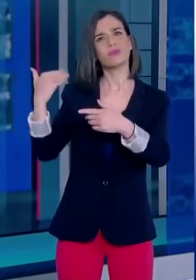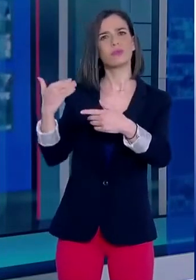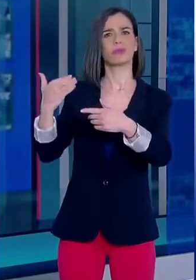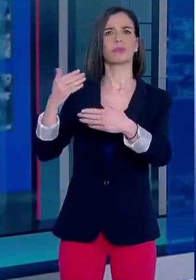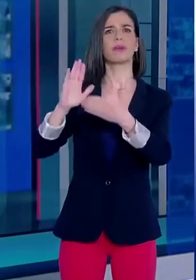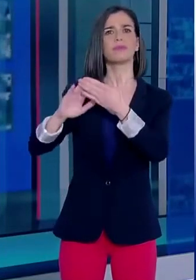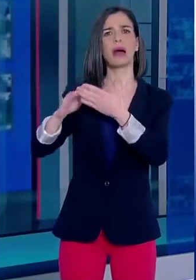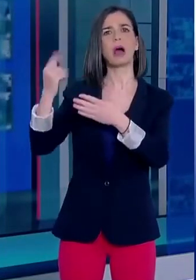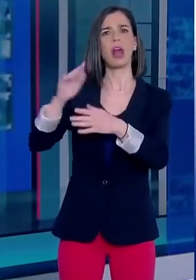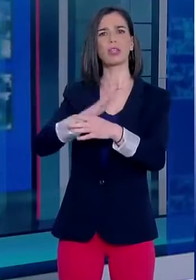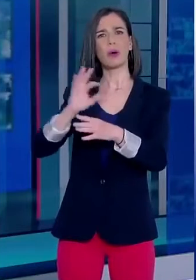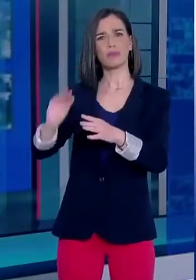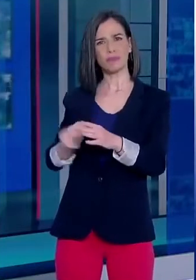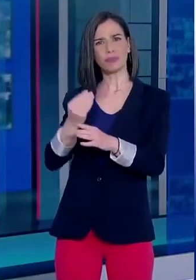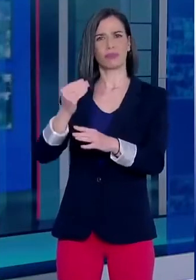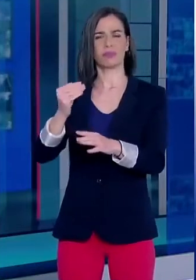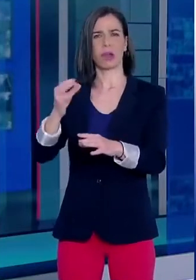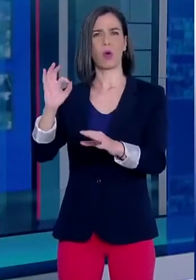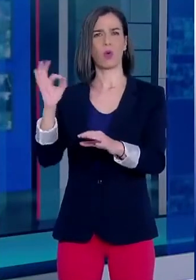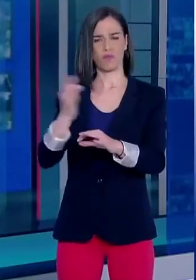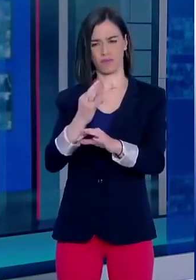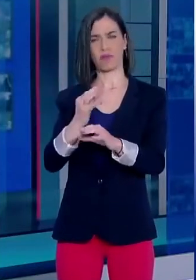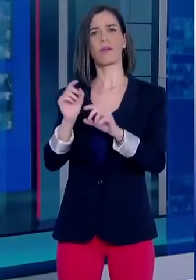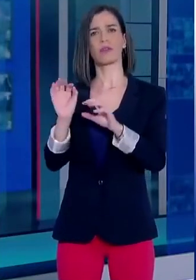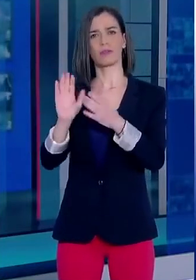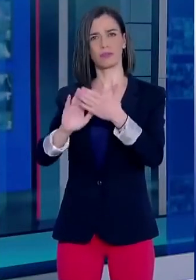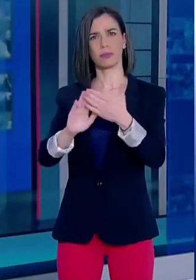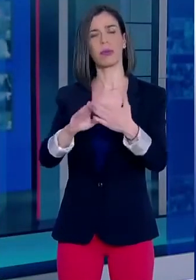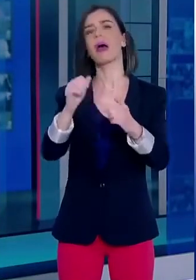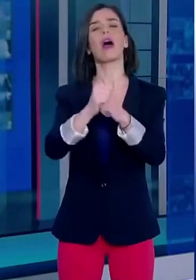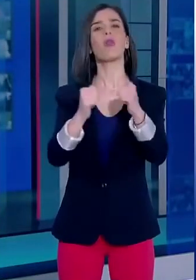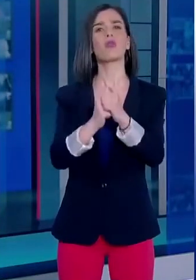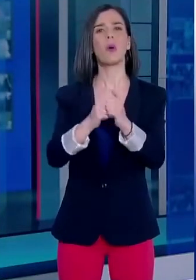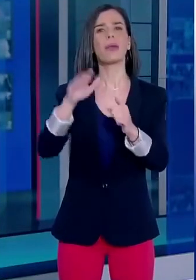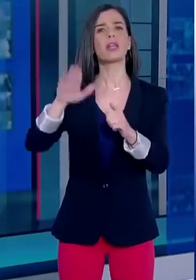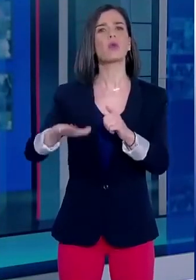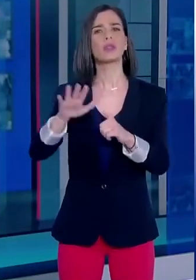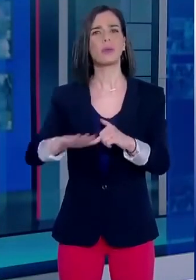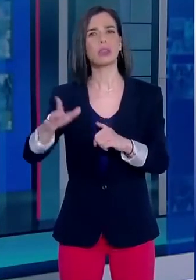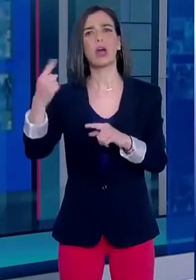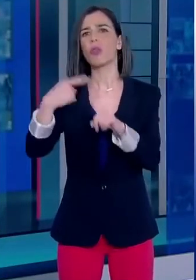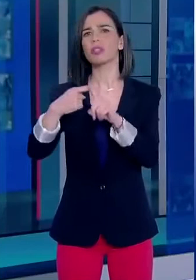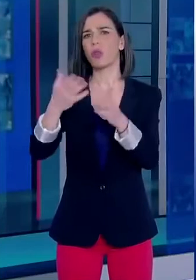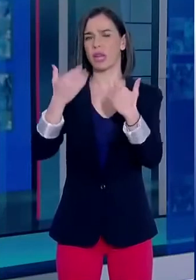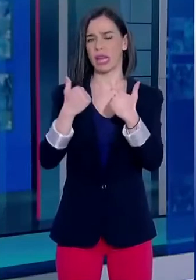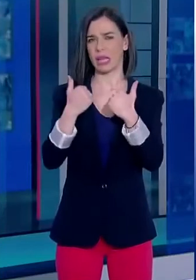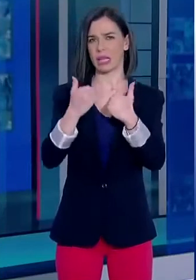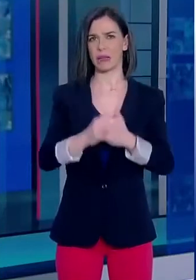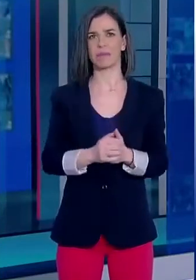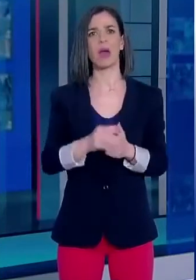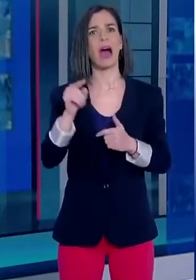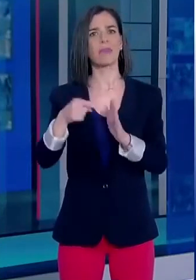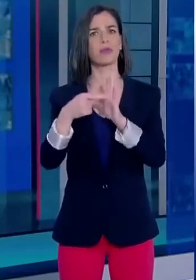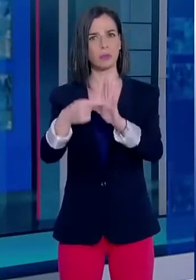επιδημίες και χνηλάτιση επαφών. Σε μία εκ των δομών που αντέδρασε γρήγορα στα νότια προάστια δεν έχει βρεθεί άλλο θετικό δείγμα. Κάτι